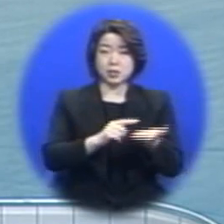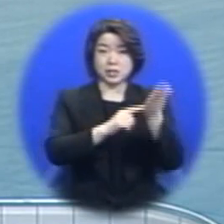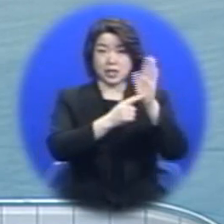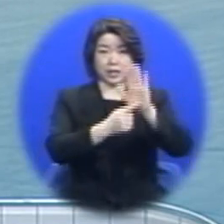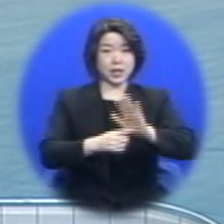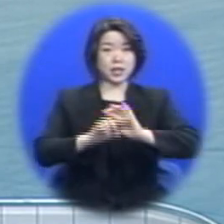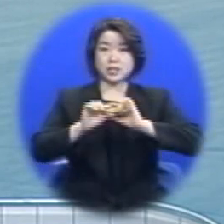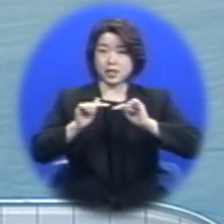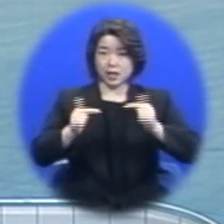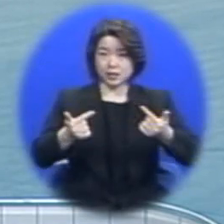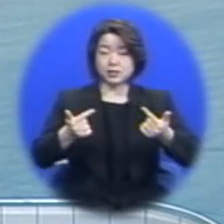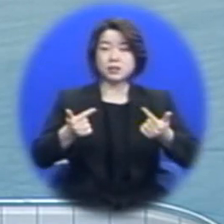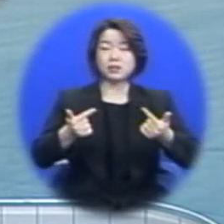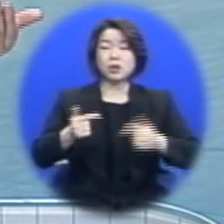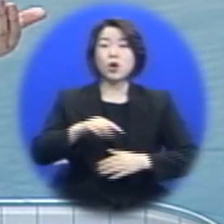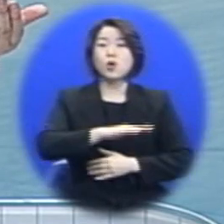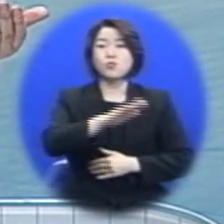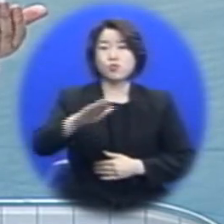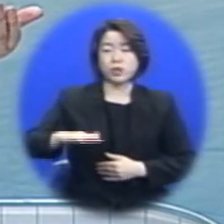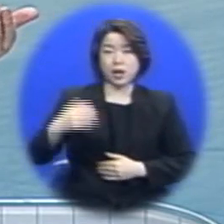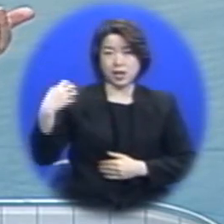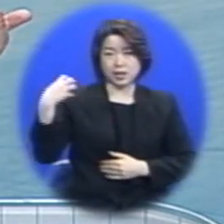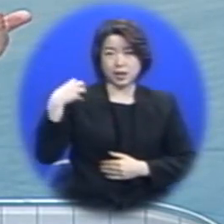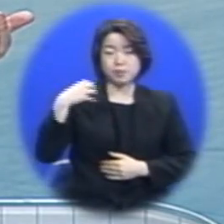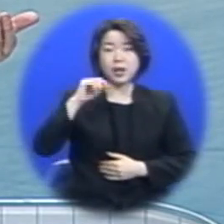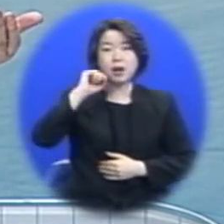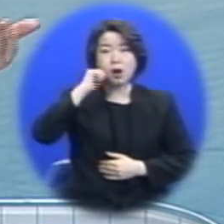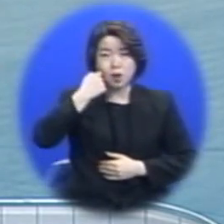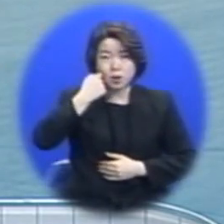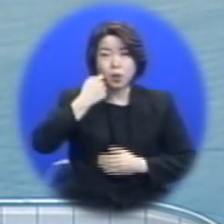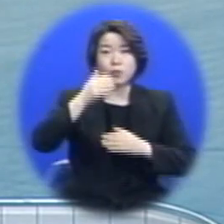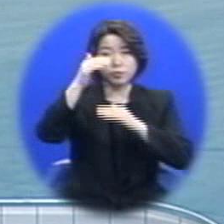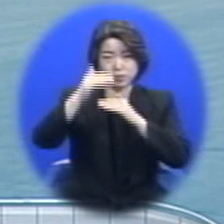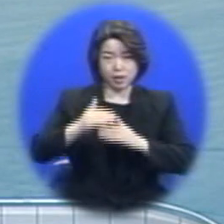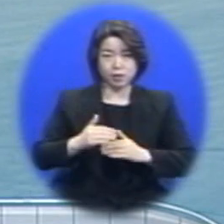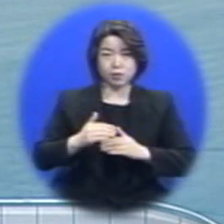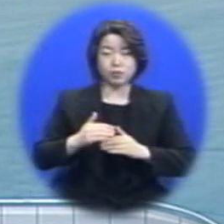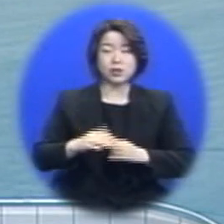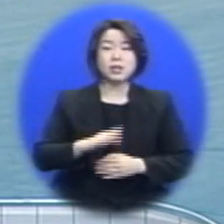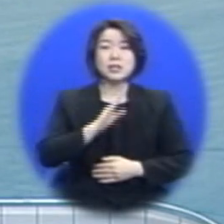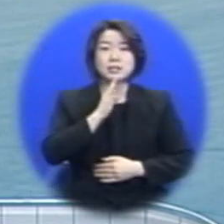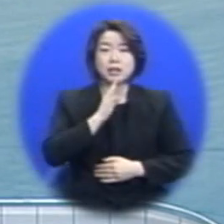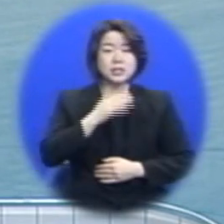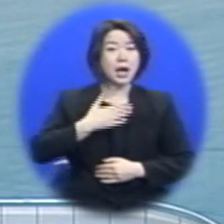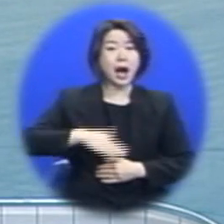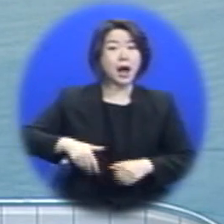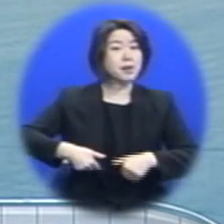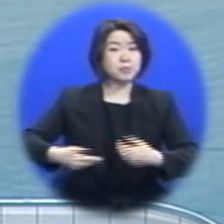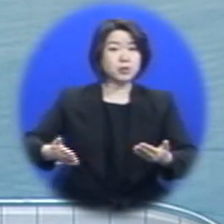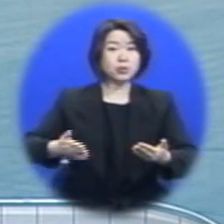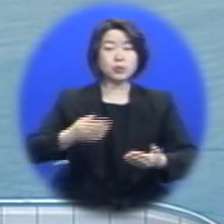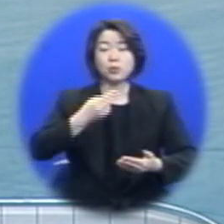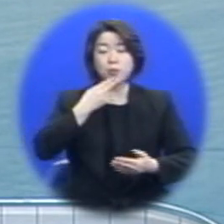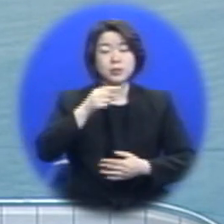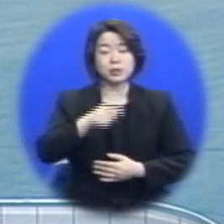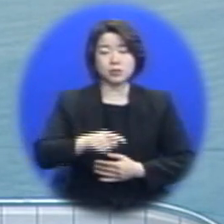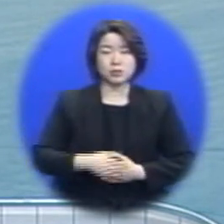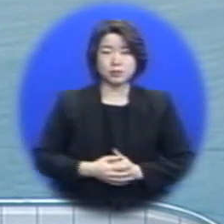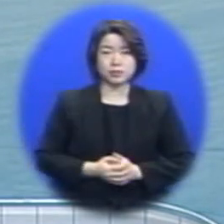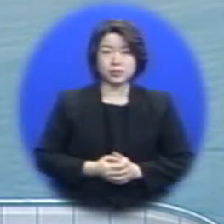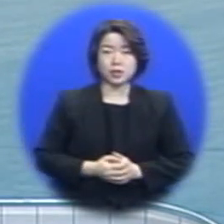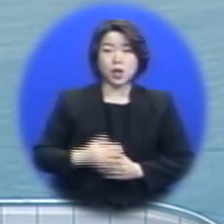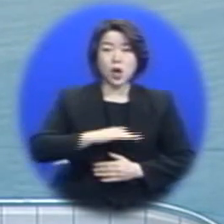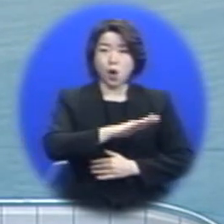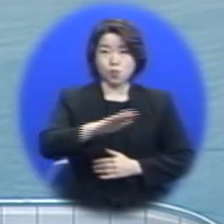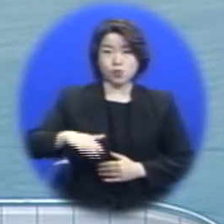것은 그것은 우리가 감당할 수 없는 내용이고 사실 알 필요도 없는 것들입니다.